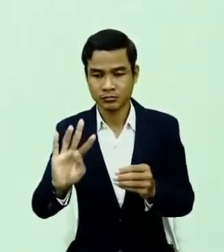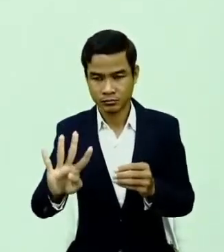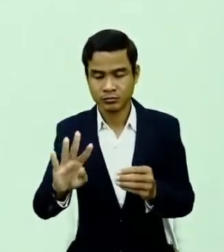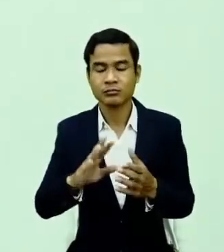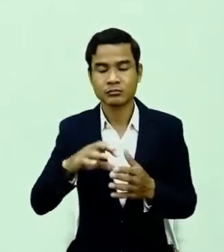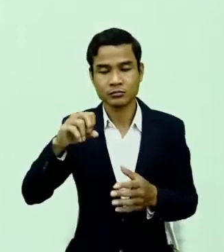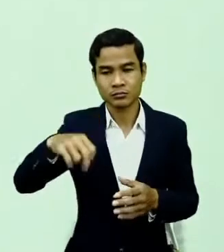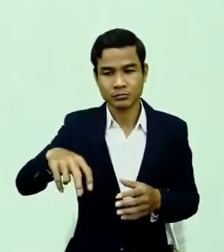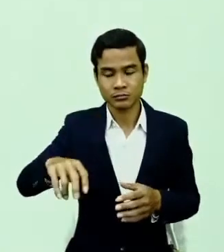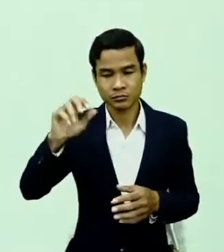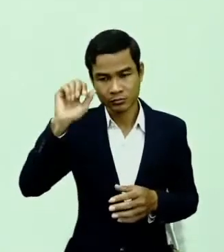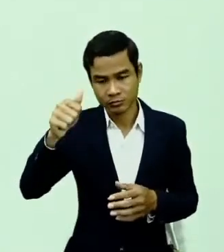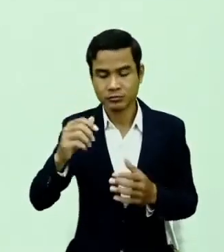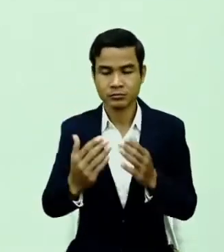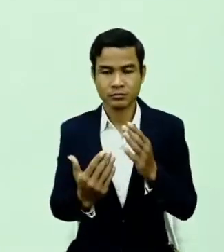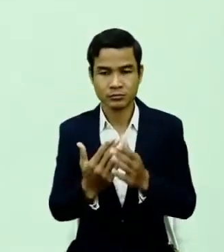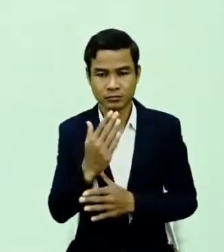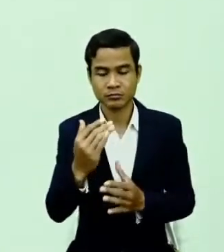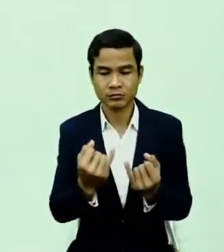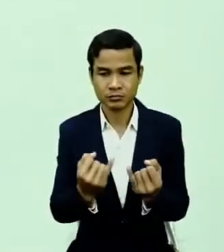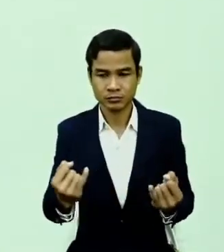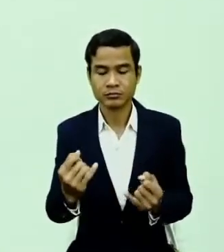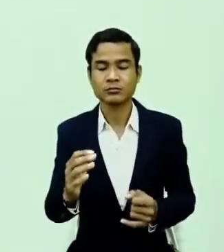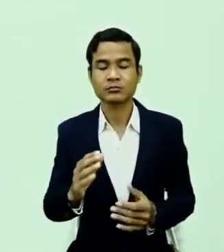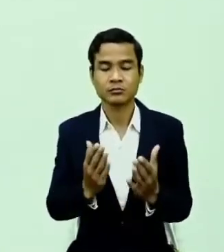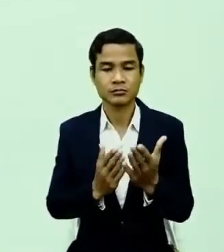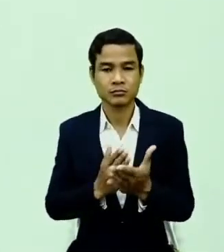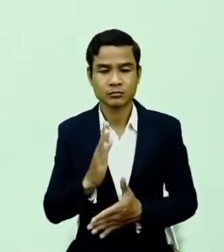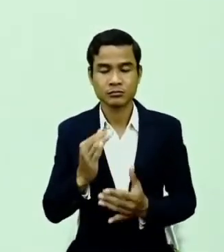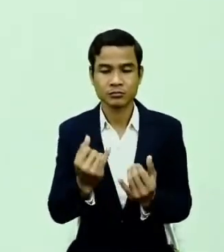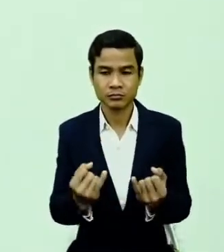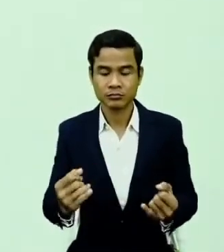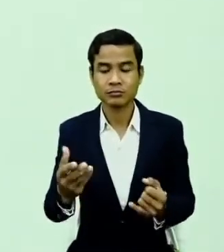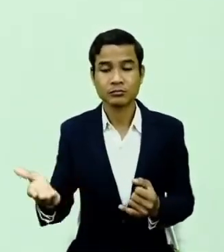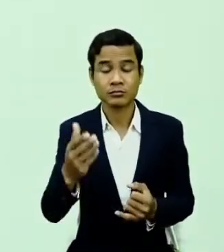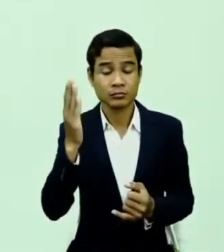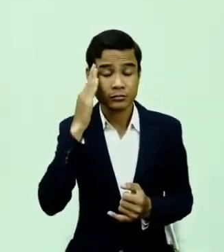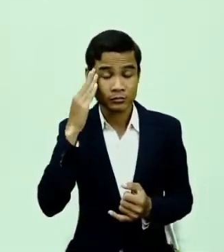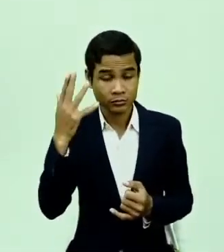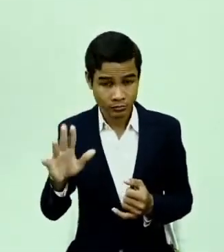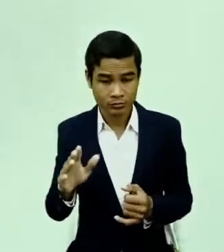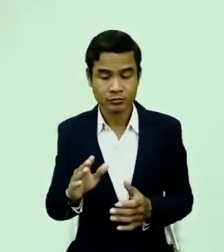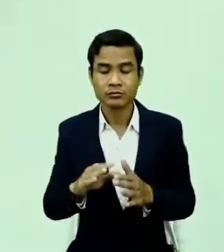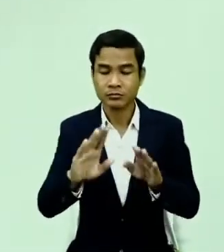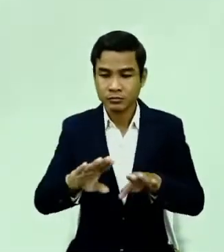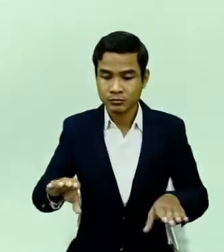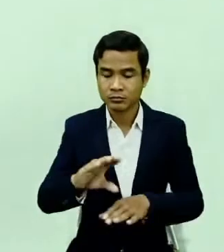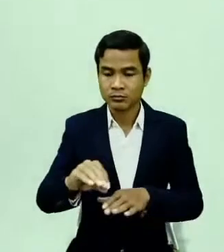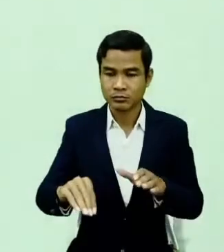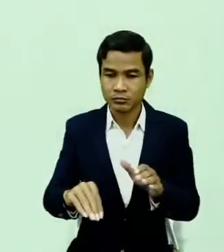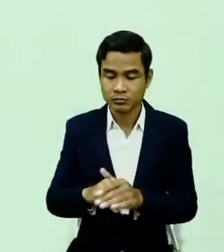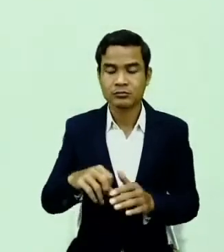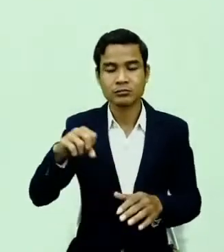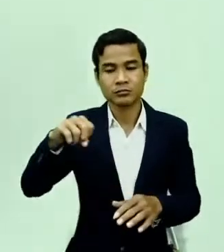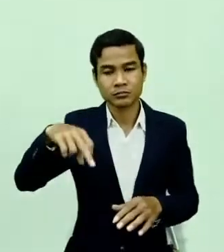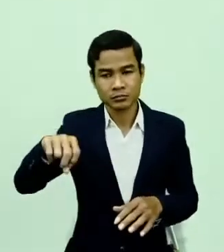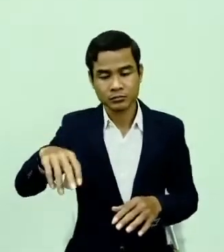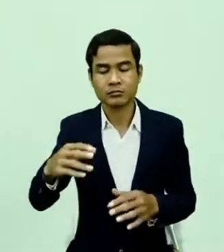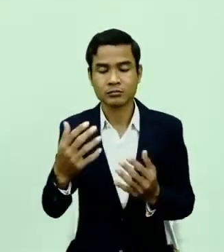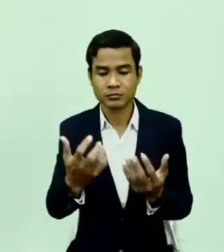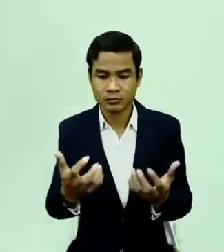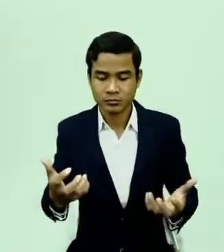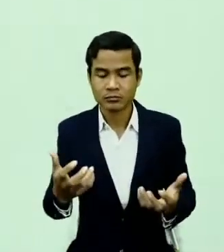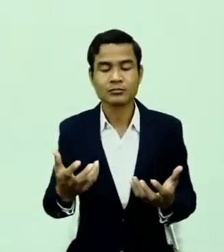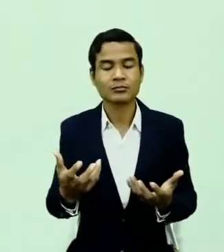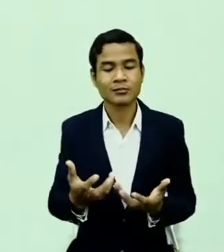ម្រូវការនិងសិទ្ធិរបស់កុមារចាដូចកូនបានដឹងខ្លួនឯងថាកូនទាំងអស់គ្នាត្រូវការរបស់